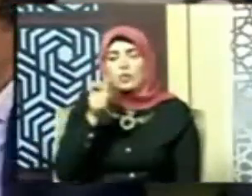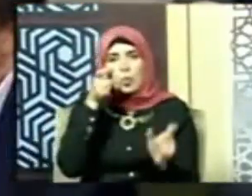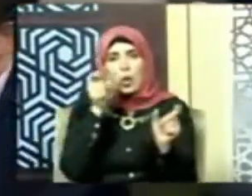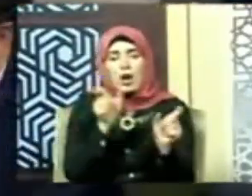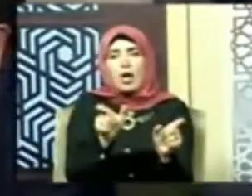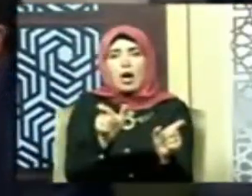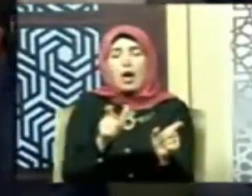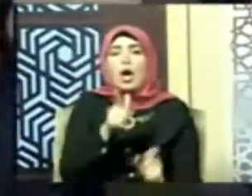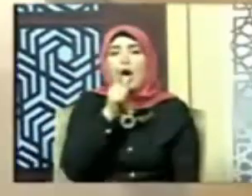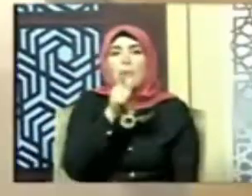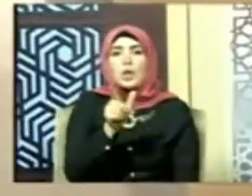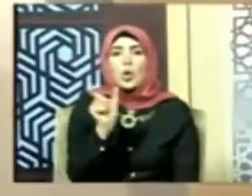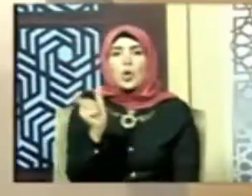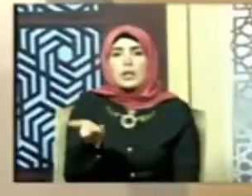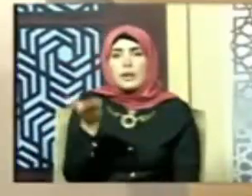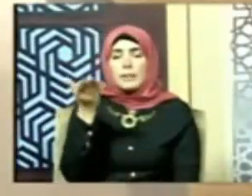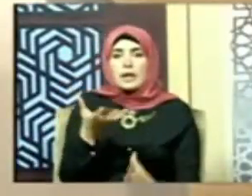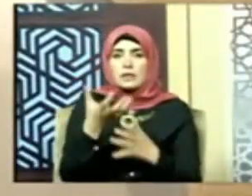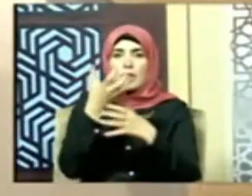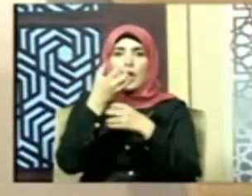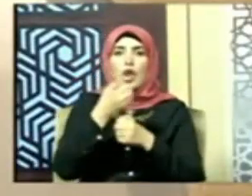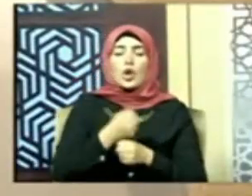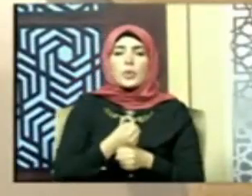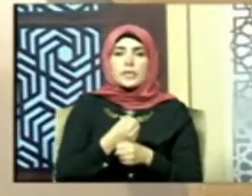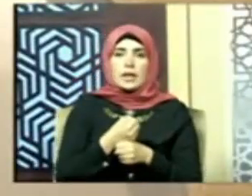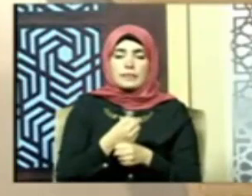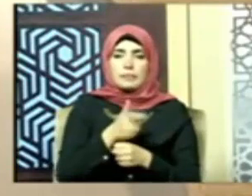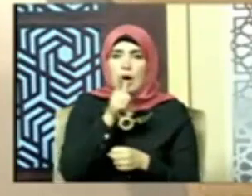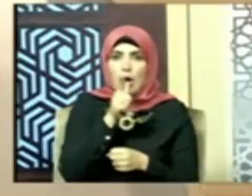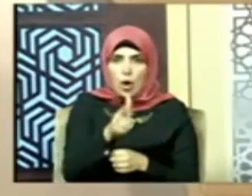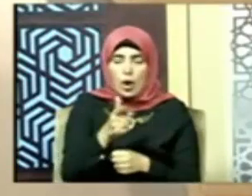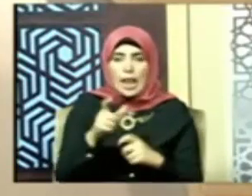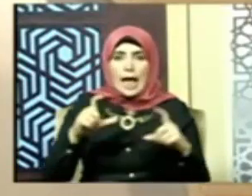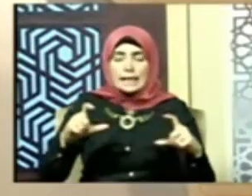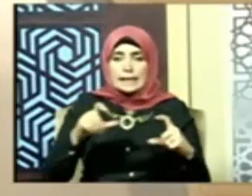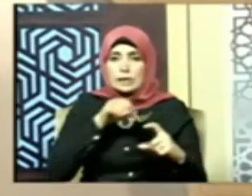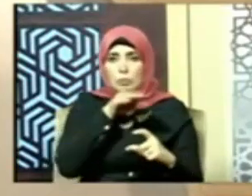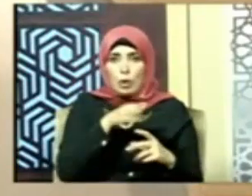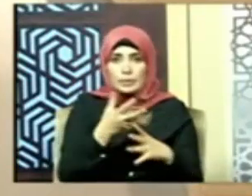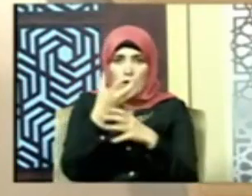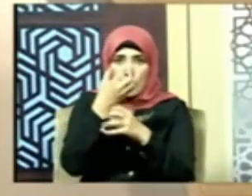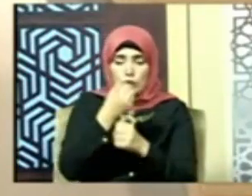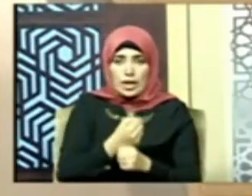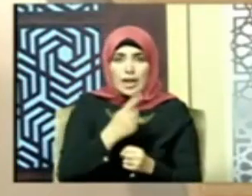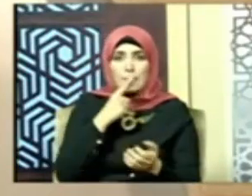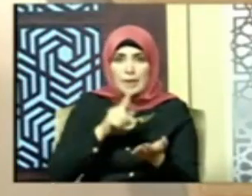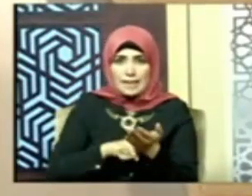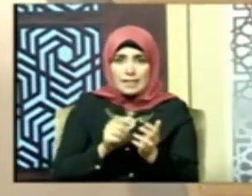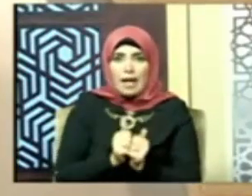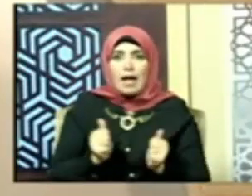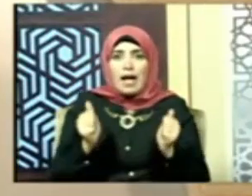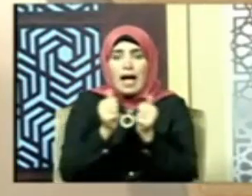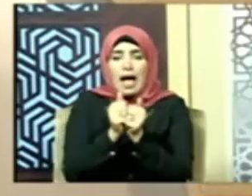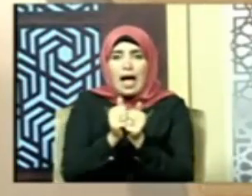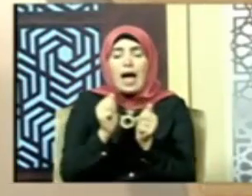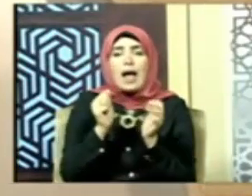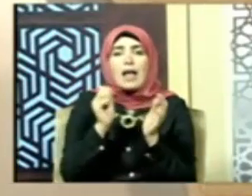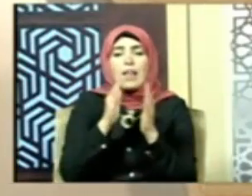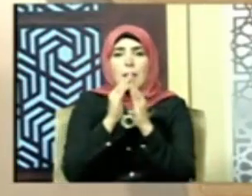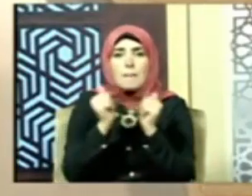ألم يقل نبينا صلى الله عليه وسلم عن أهلها: إنهم